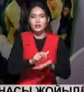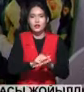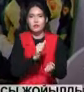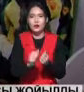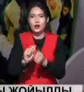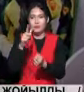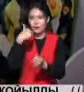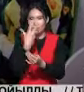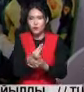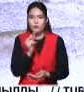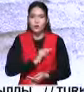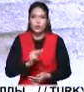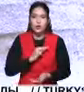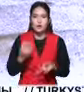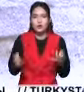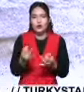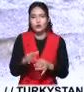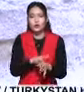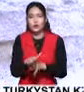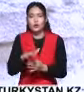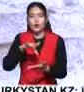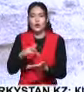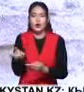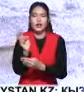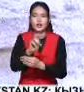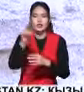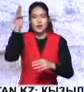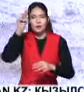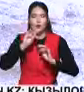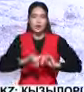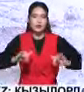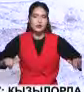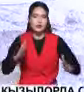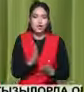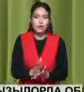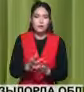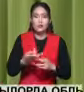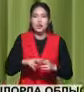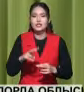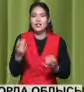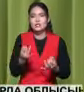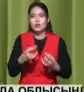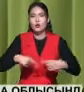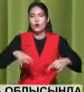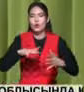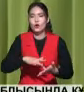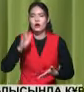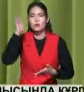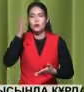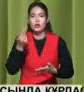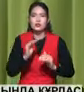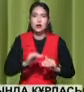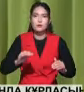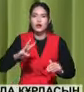жұмыс істейді. Бала өзі қызыққан топ ішіндегі орталыққа барып, ой өрісін дамытады. Бұл құзіретті орталық деп аталады. Азаматтық дамытушылық орта балабақшадан